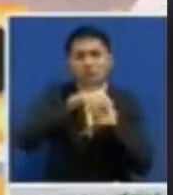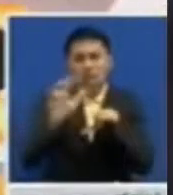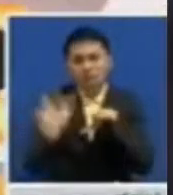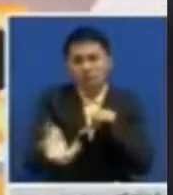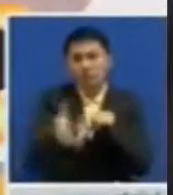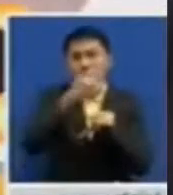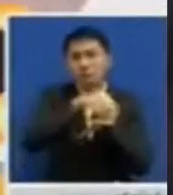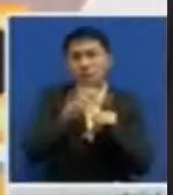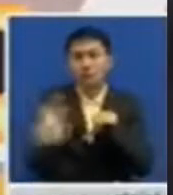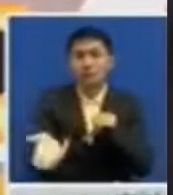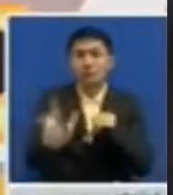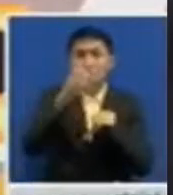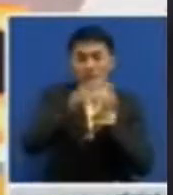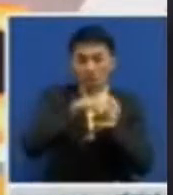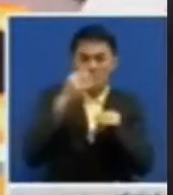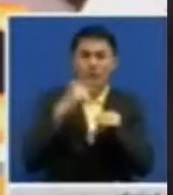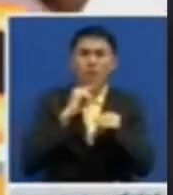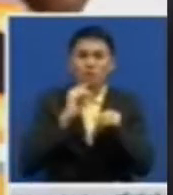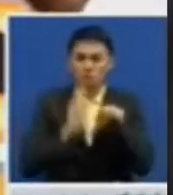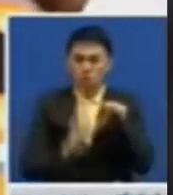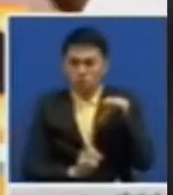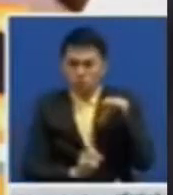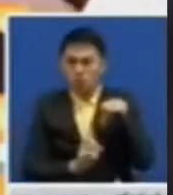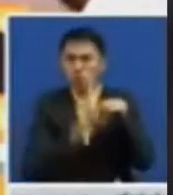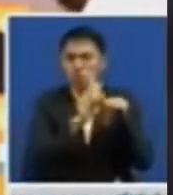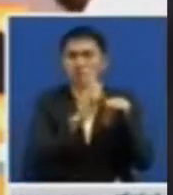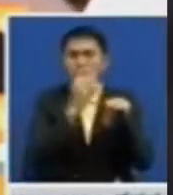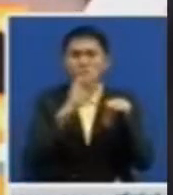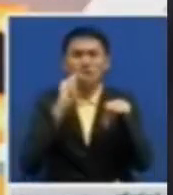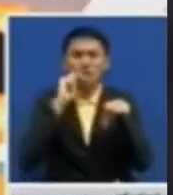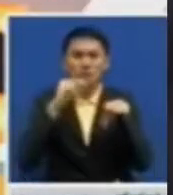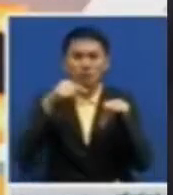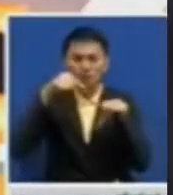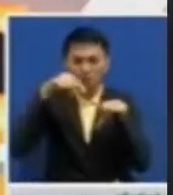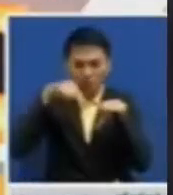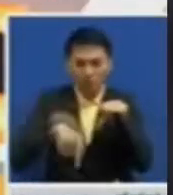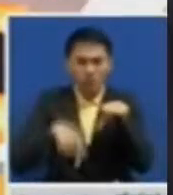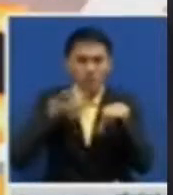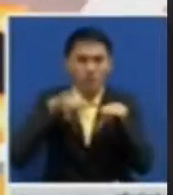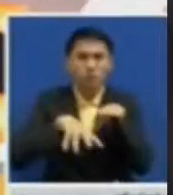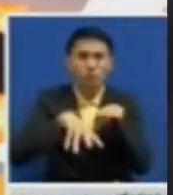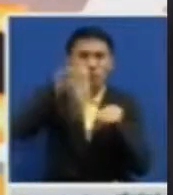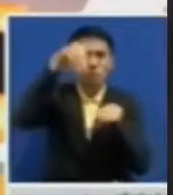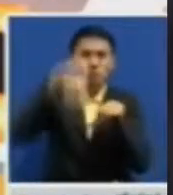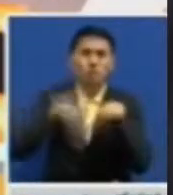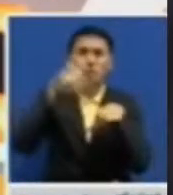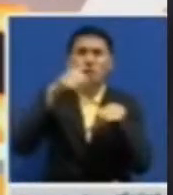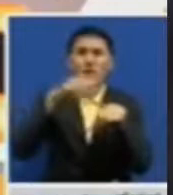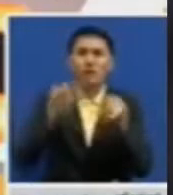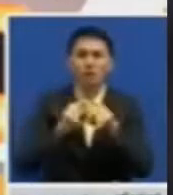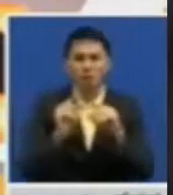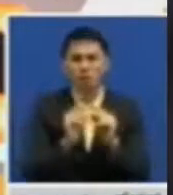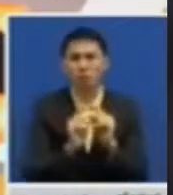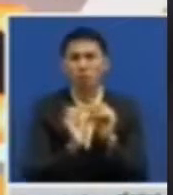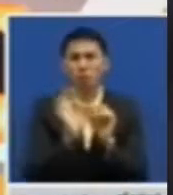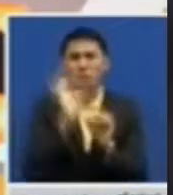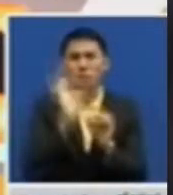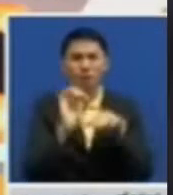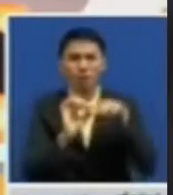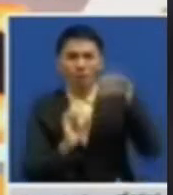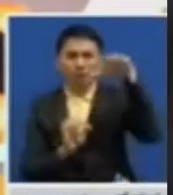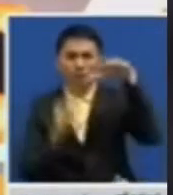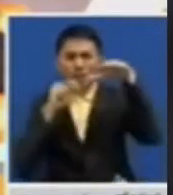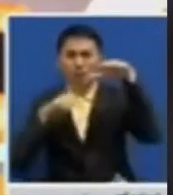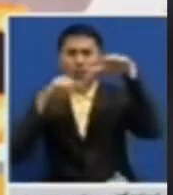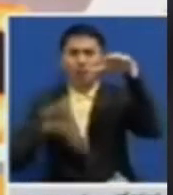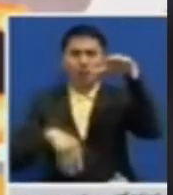ให้คันดินนี้ขึ้นสูงใหญ่แต่ว่าน้ำลึกไม่สามารถนำน้ำใช้ได้ตามต้องการไม่เป็นที่ต้องการของ